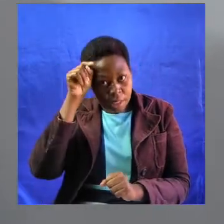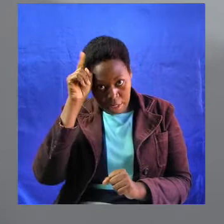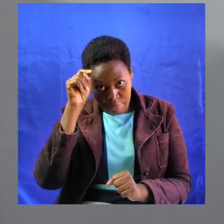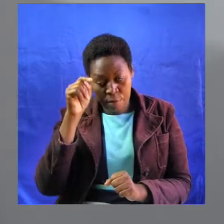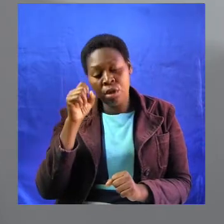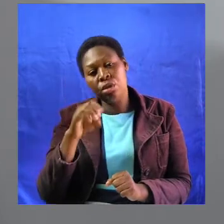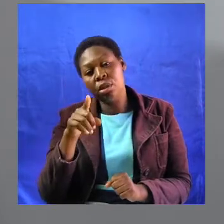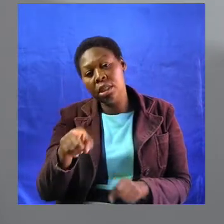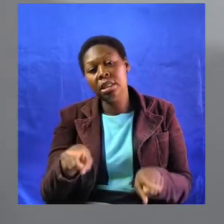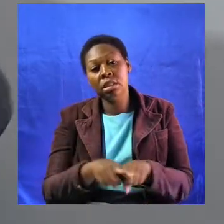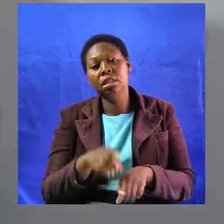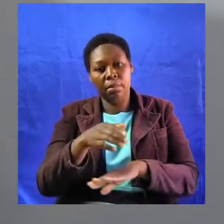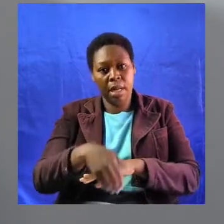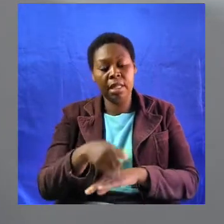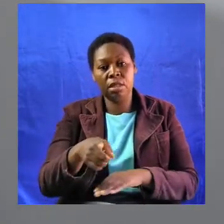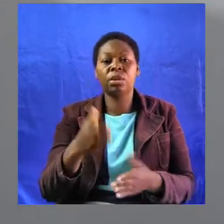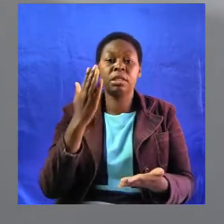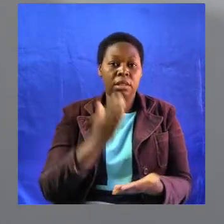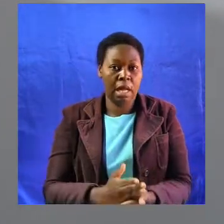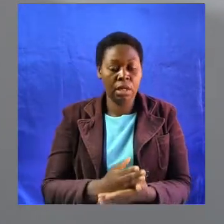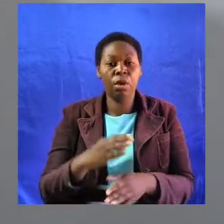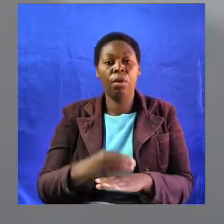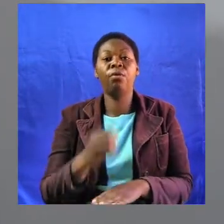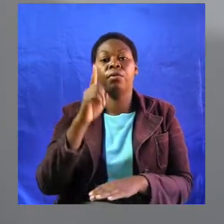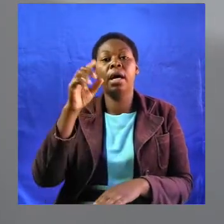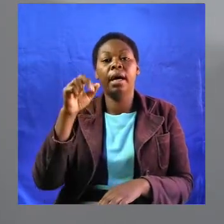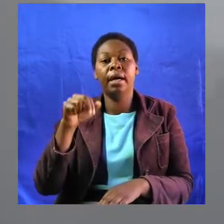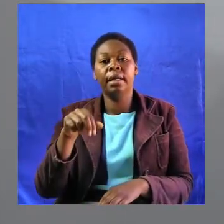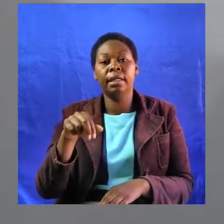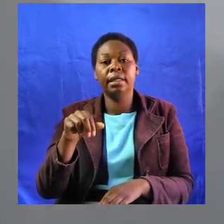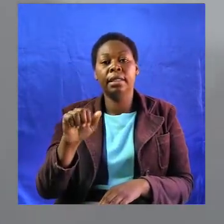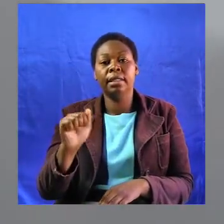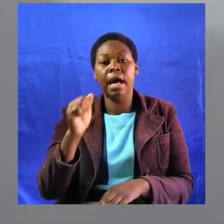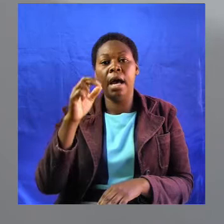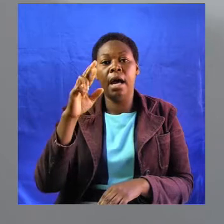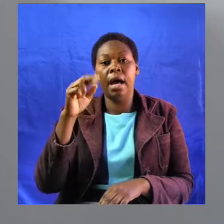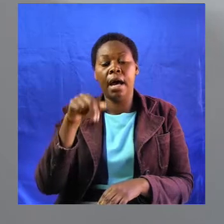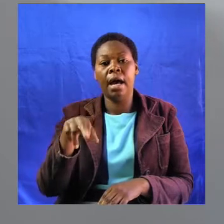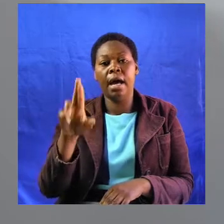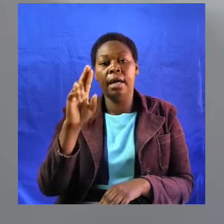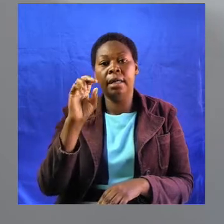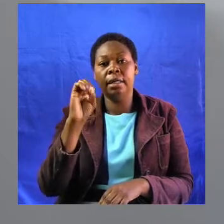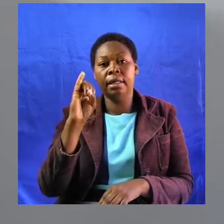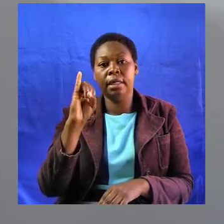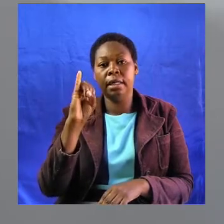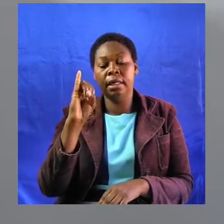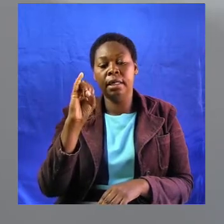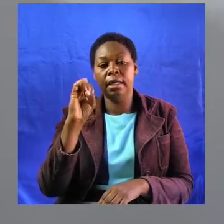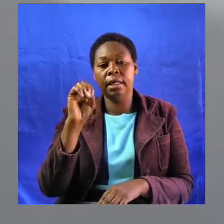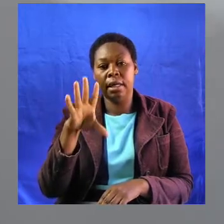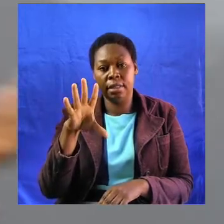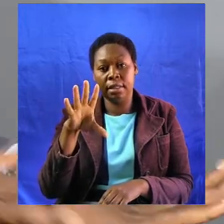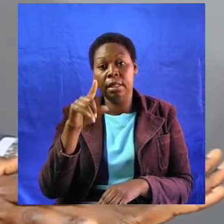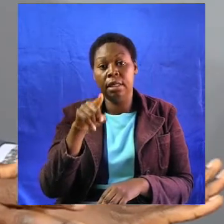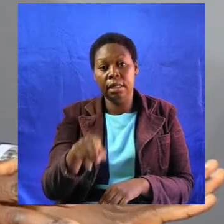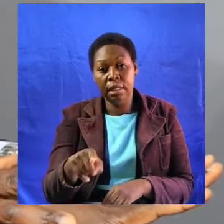kutonga Darius. Ndokutoparara kwakaita Babylon. Saka patiri kufamba nechidzidzo pasta. Tauda kuti tichiona kuti